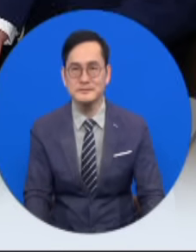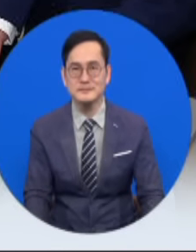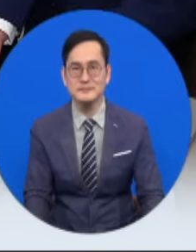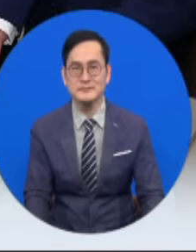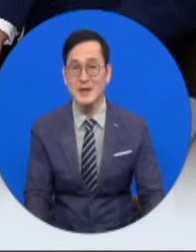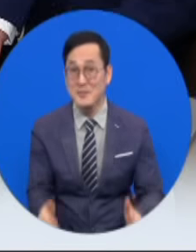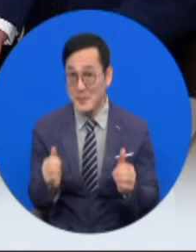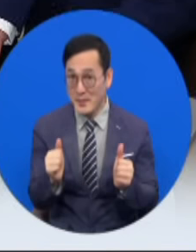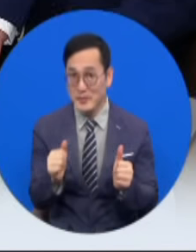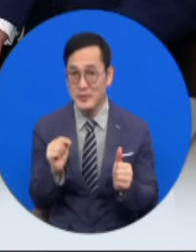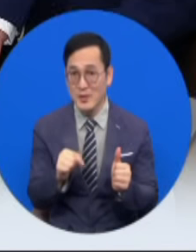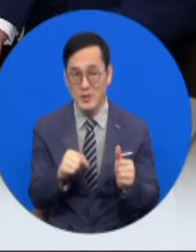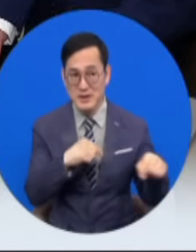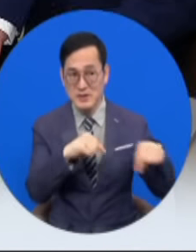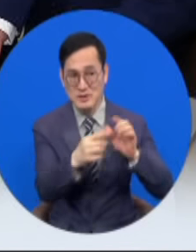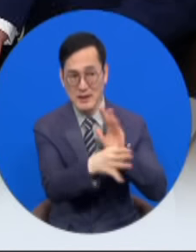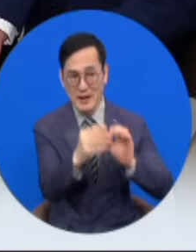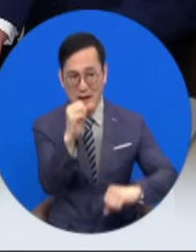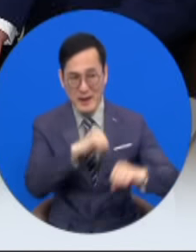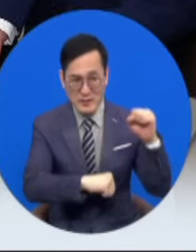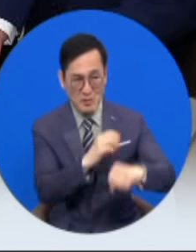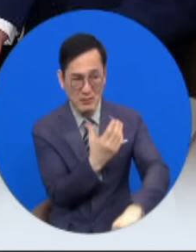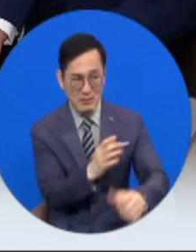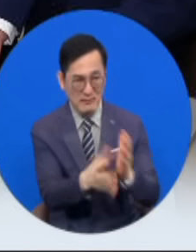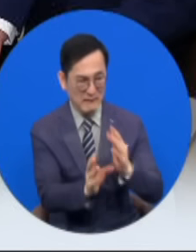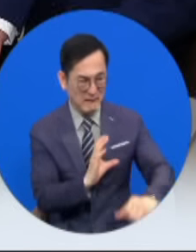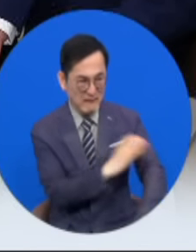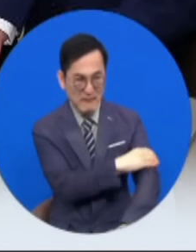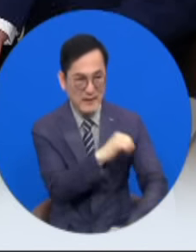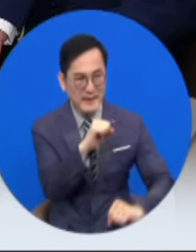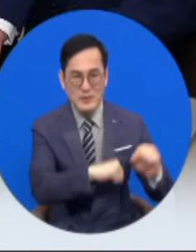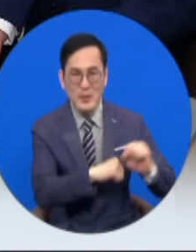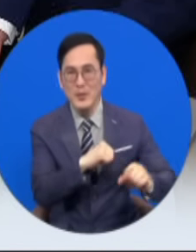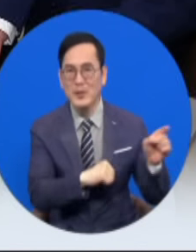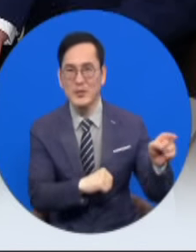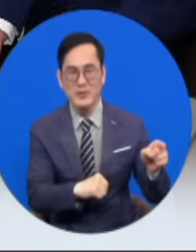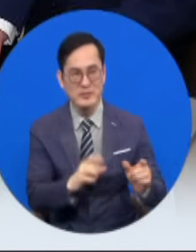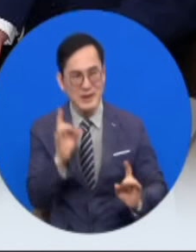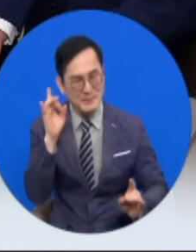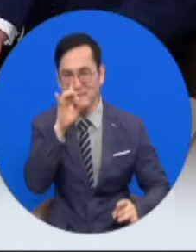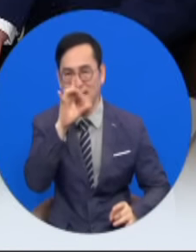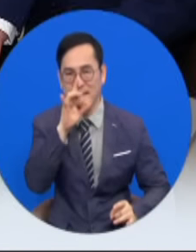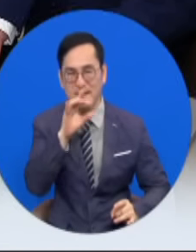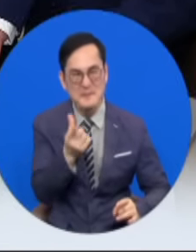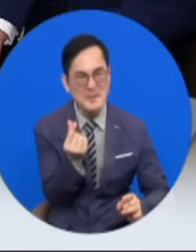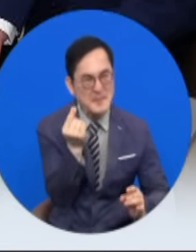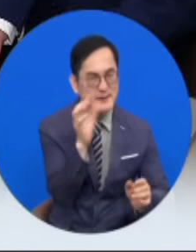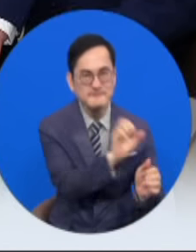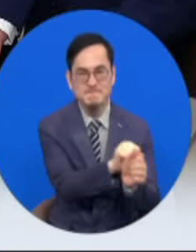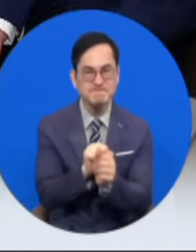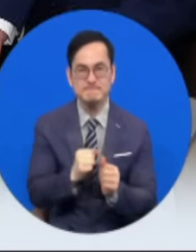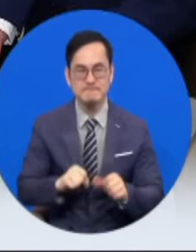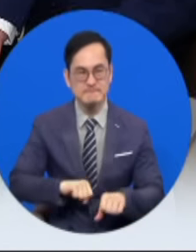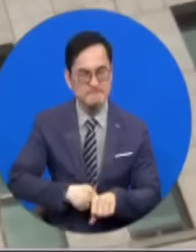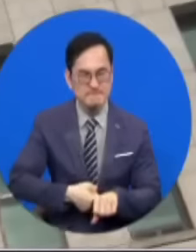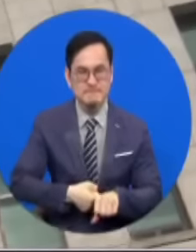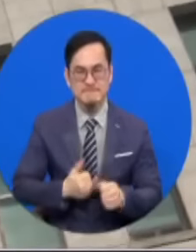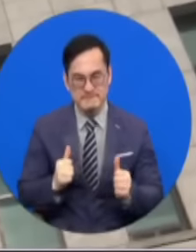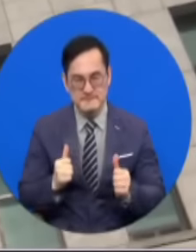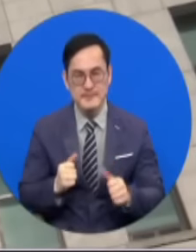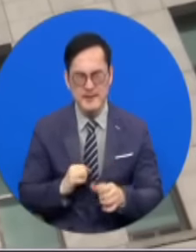법원도 계속이 정치권의 정쟁이 희생물 될 수밖에 없다 털자 자 이런 이렇게 나오고 있다는 분위가 있다는 거예요 그렇다면은